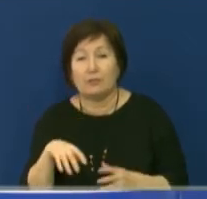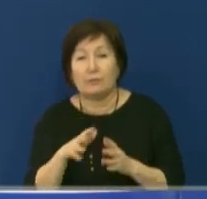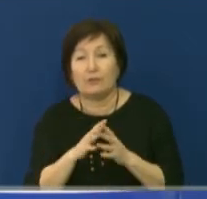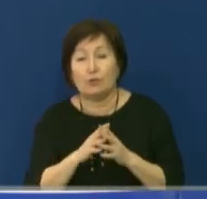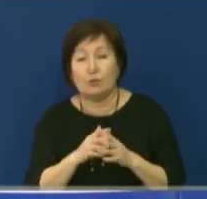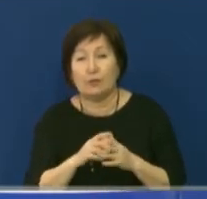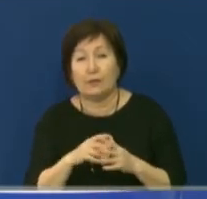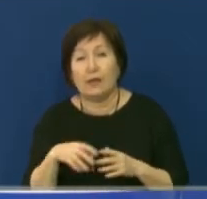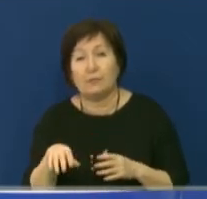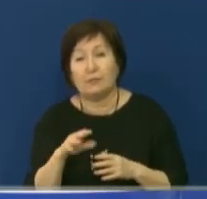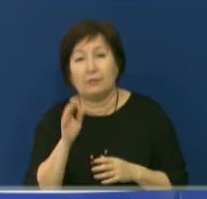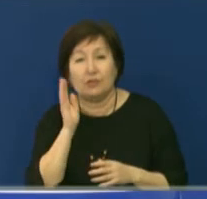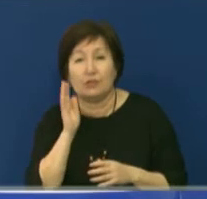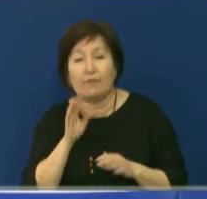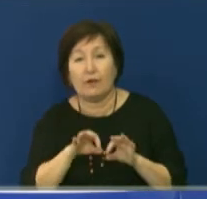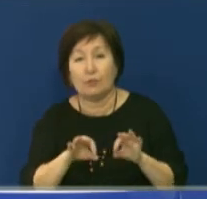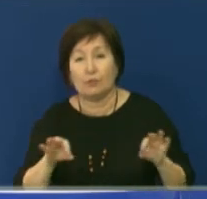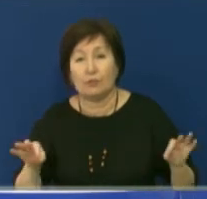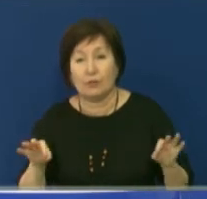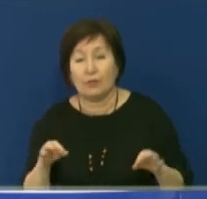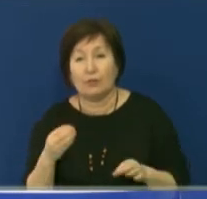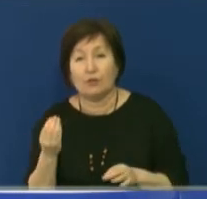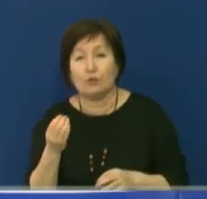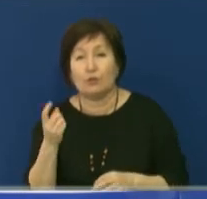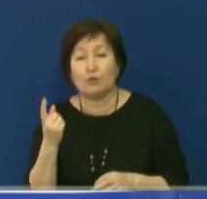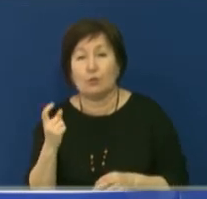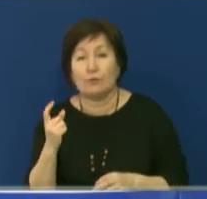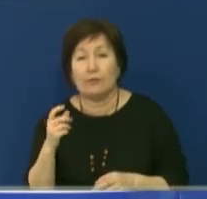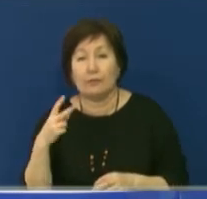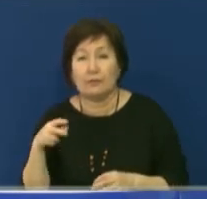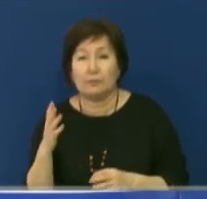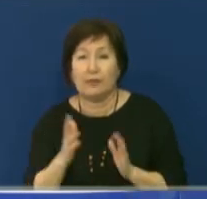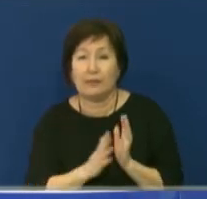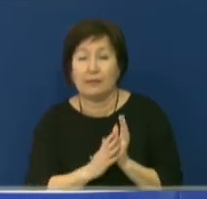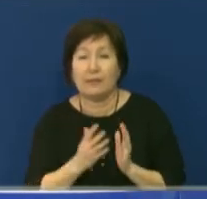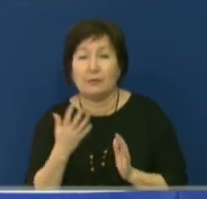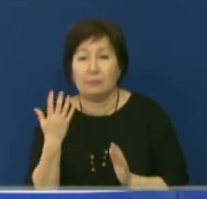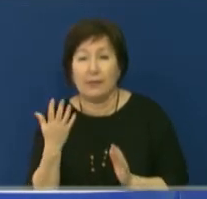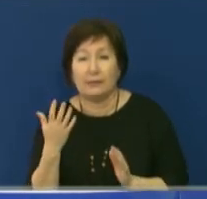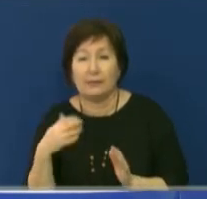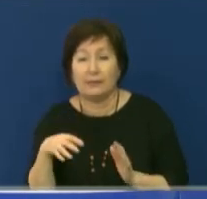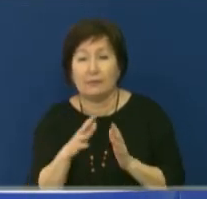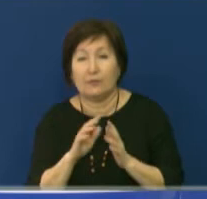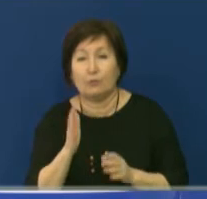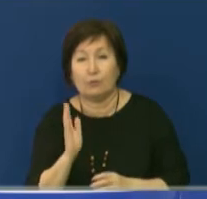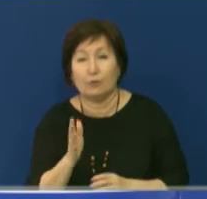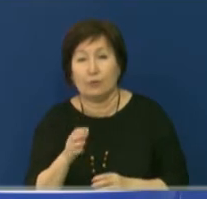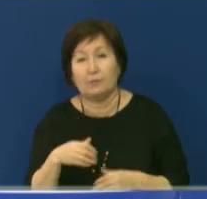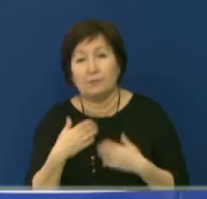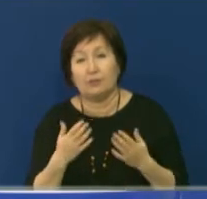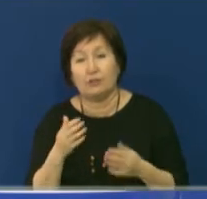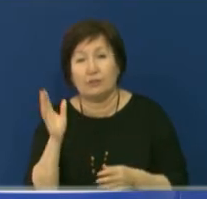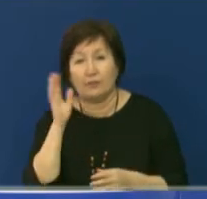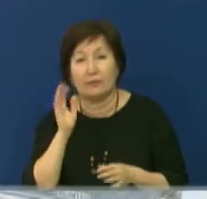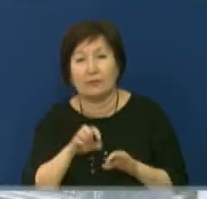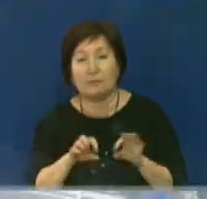«Аул Ельбесиге» планируется охватить еще 125. Также в текущем году планируется отремонтировать 199 километров